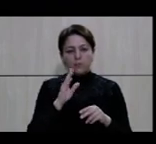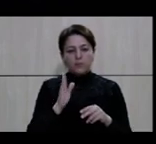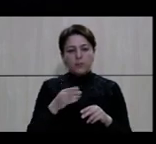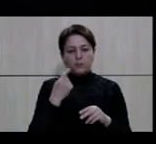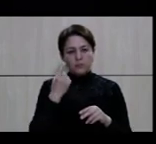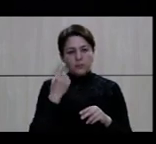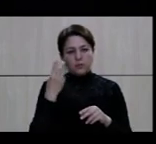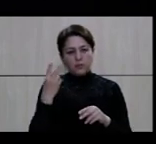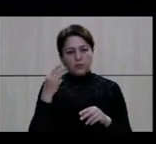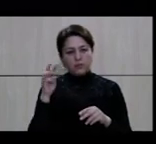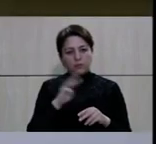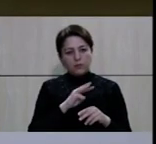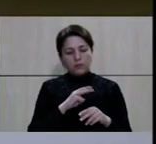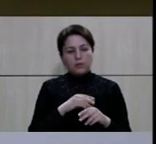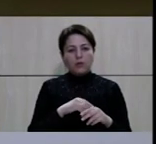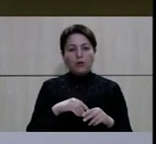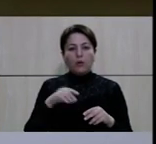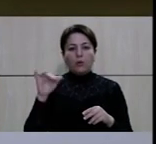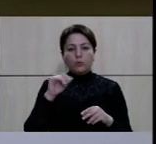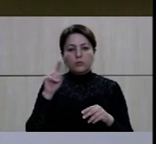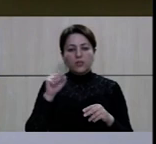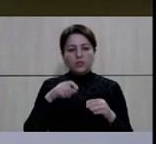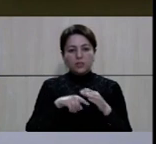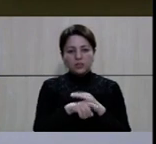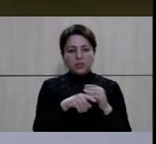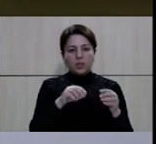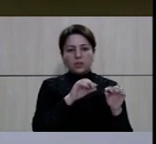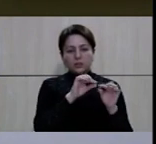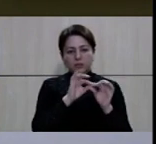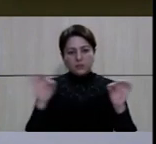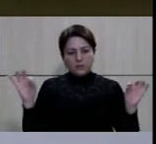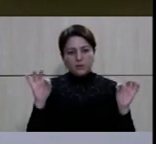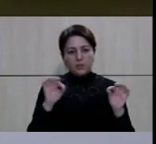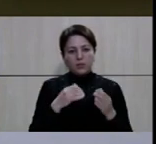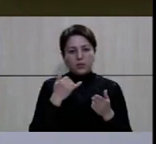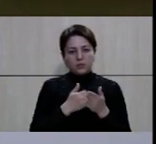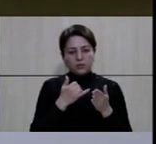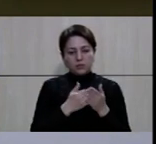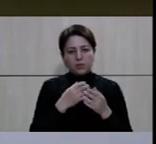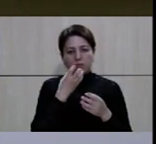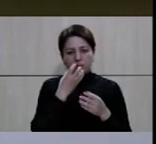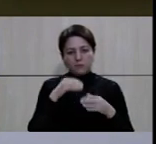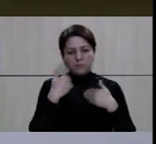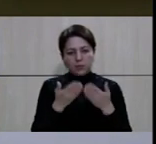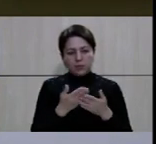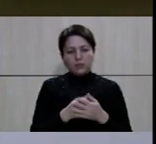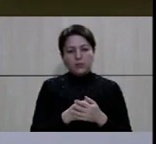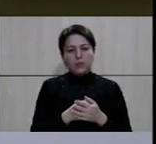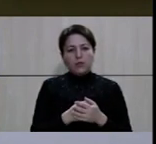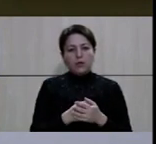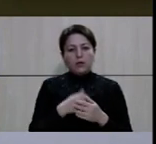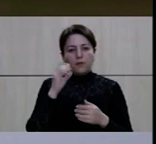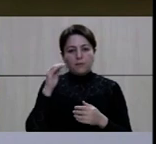1-2 daqiqada uzatish simi, ya'ni kavsharning ichki qismini yetarli darajada qizdirib beradi va